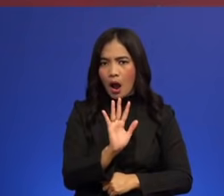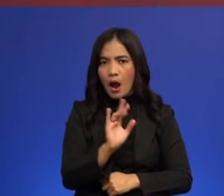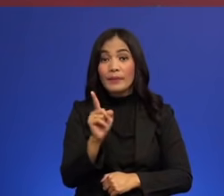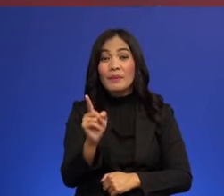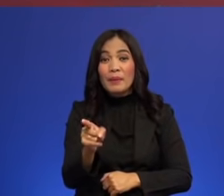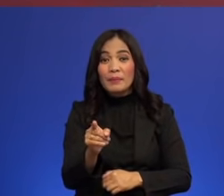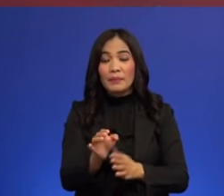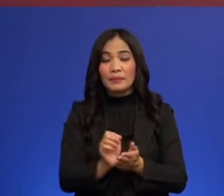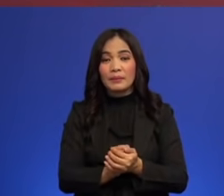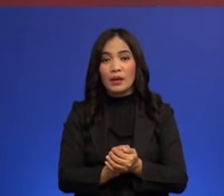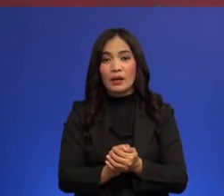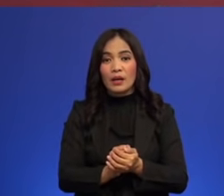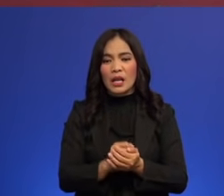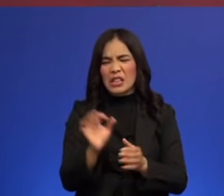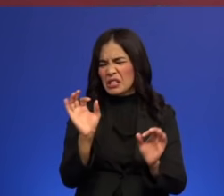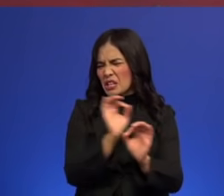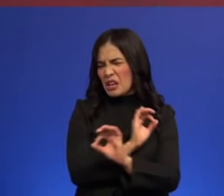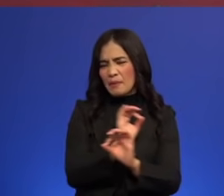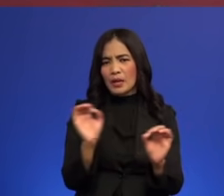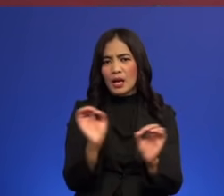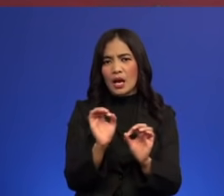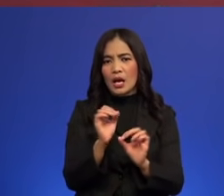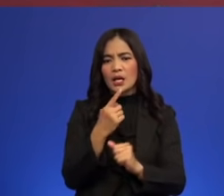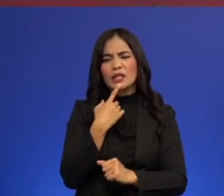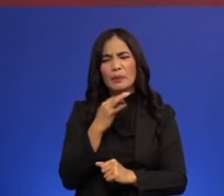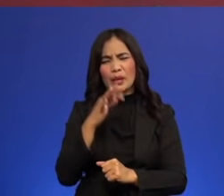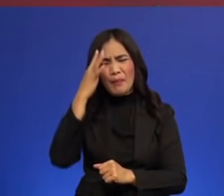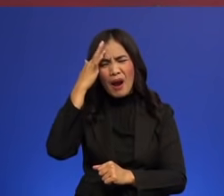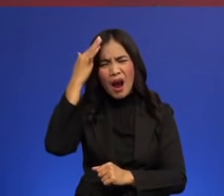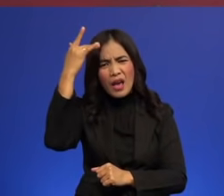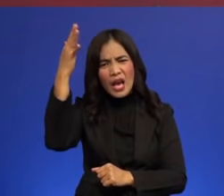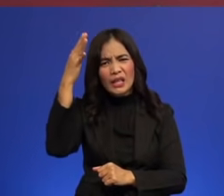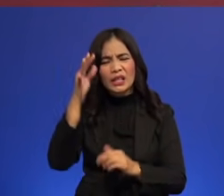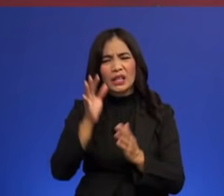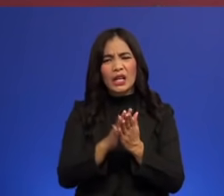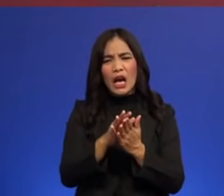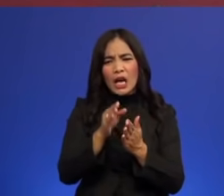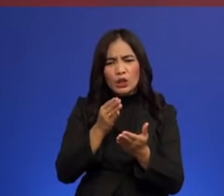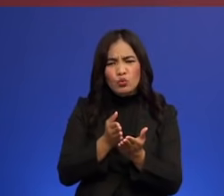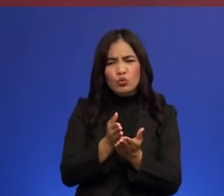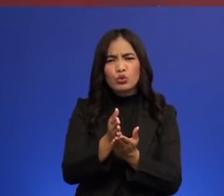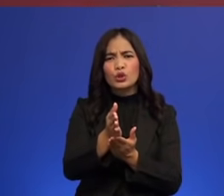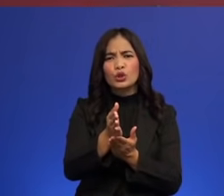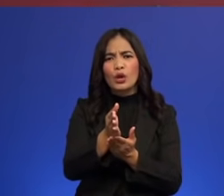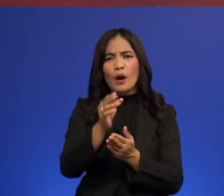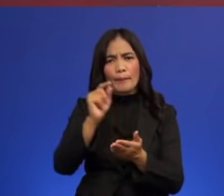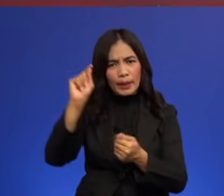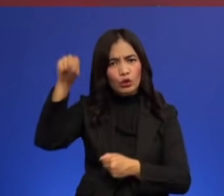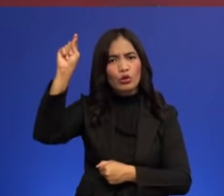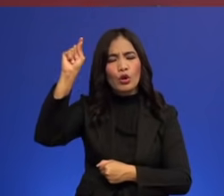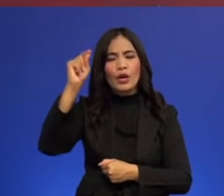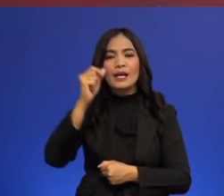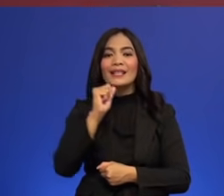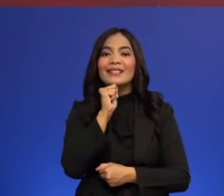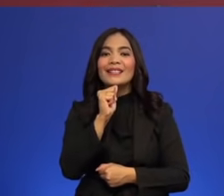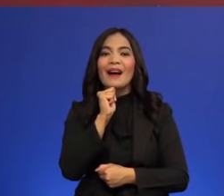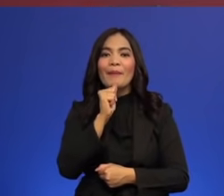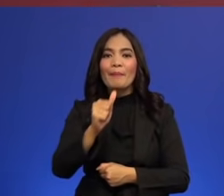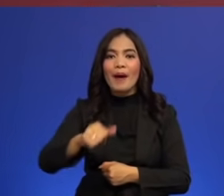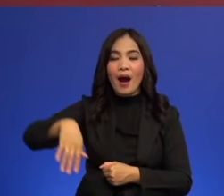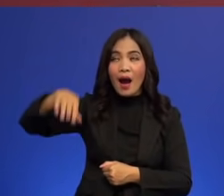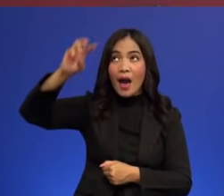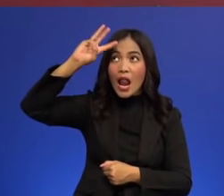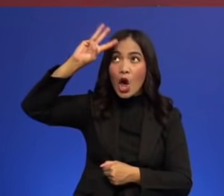Karena memang juga tidak pernah menghayati dengan benar pribadi agung Elohim